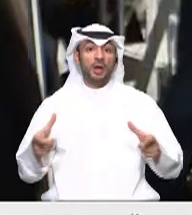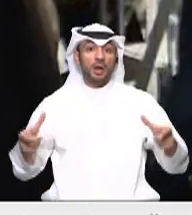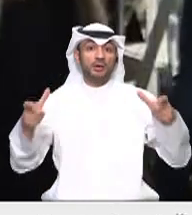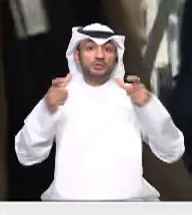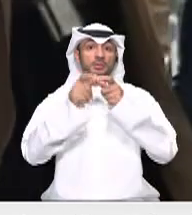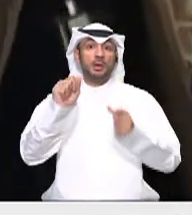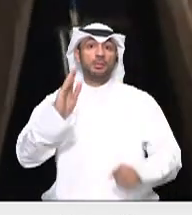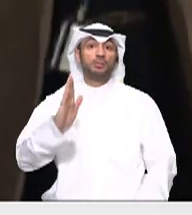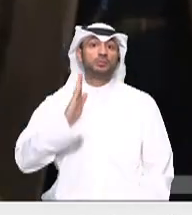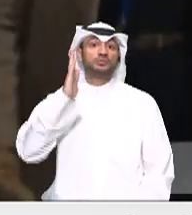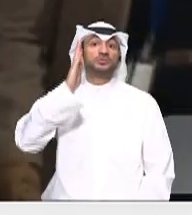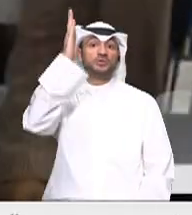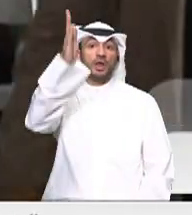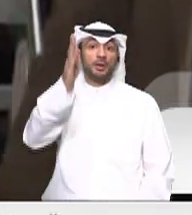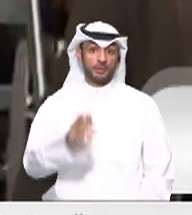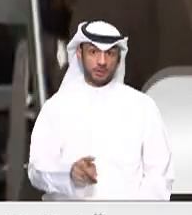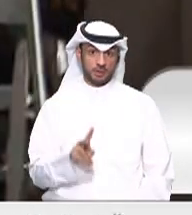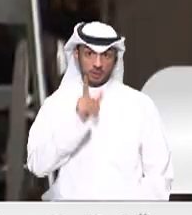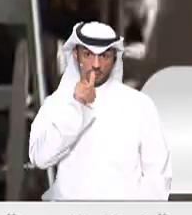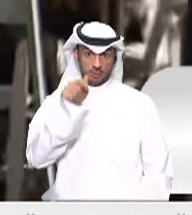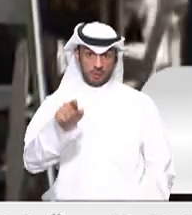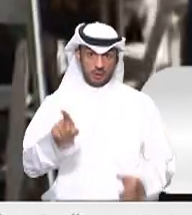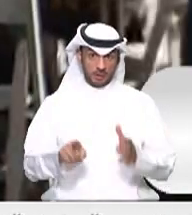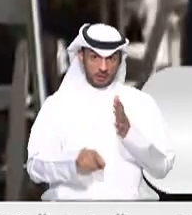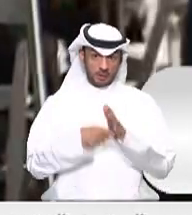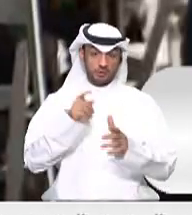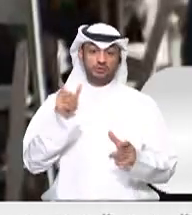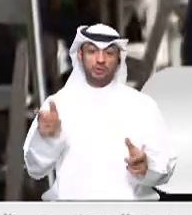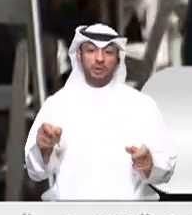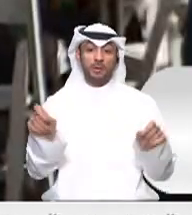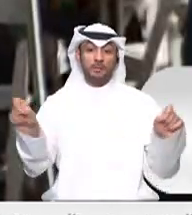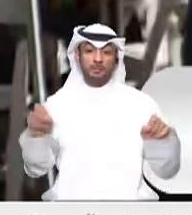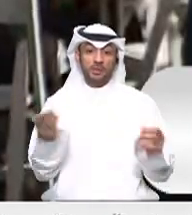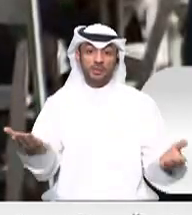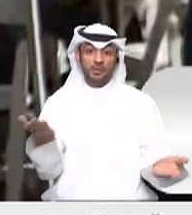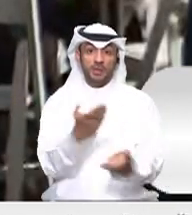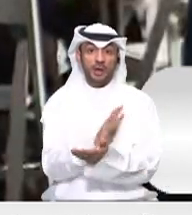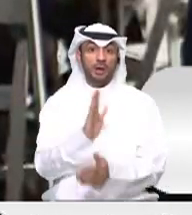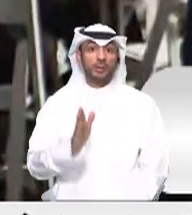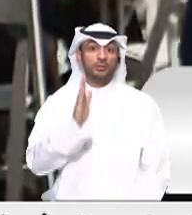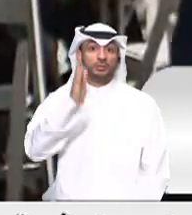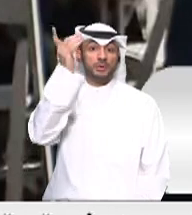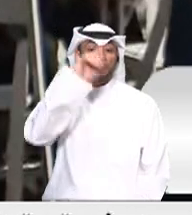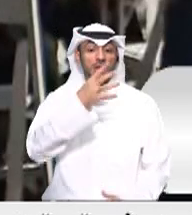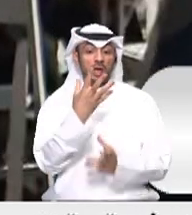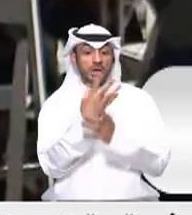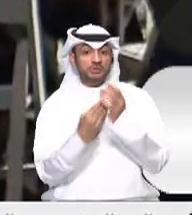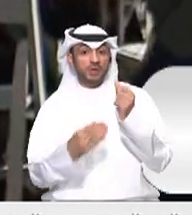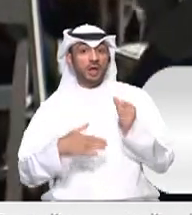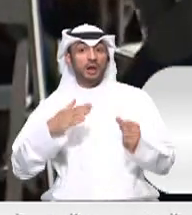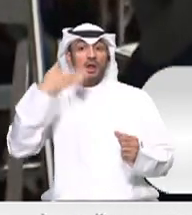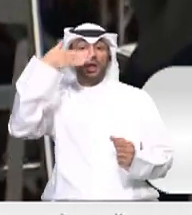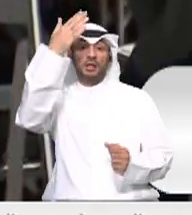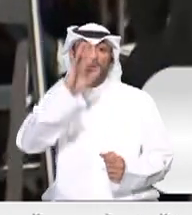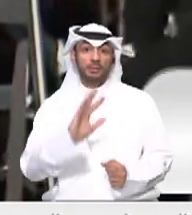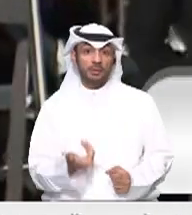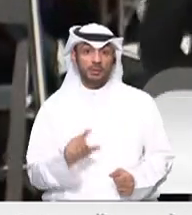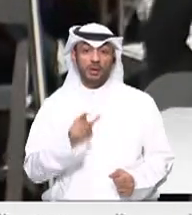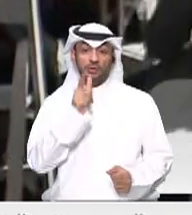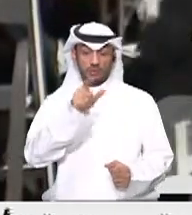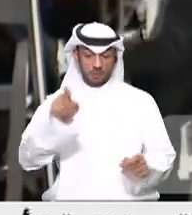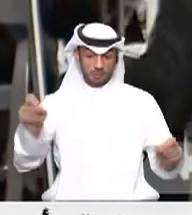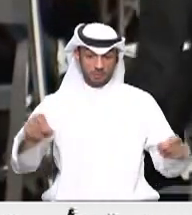المستقبل أصلا بدأت بميثاق المستقبل وبإعلان الأجيال القادمة وبالميثاق